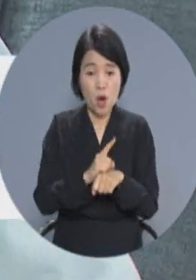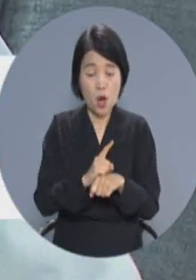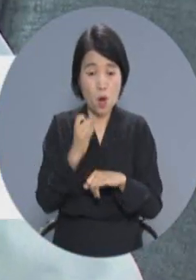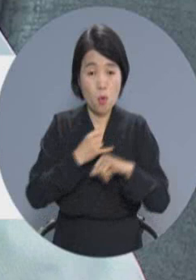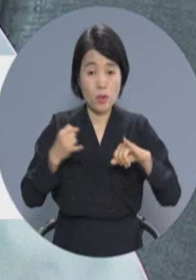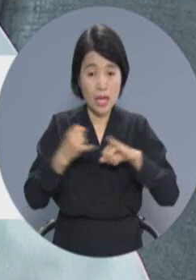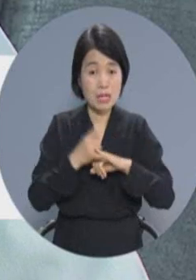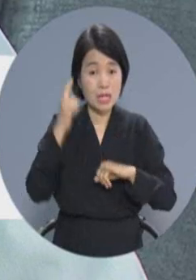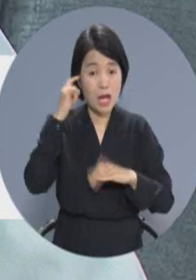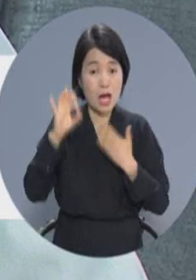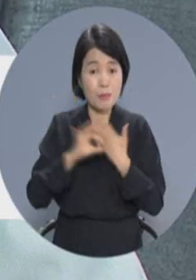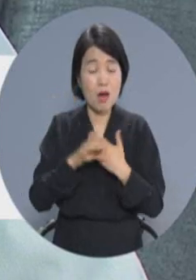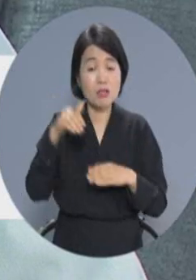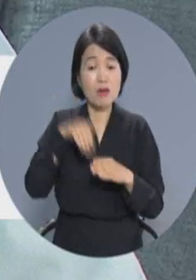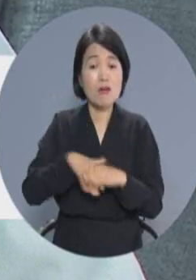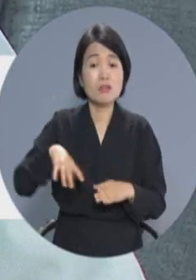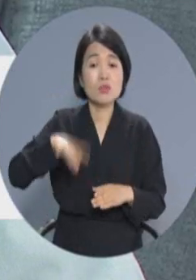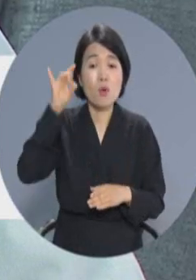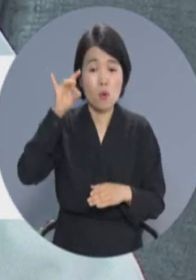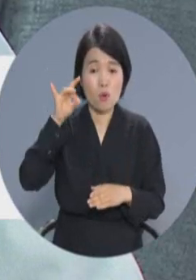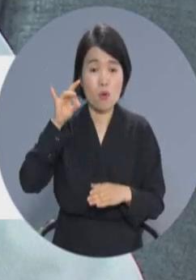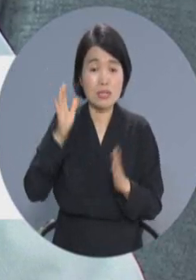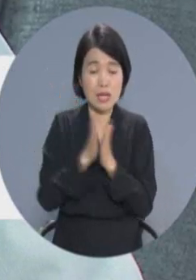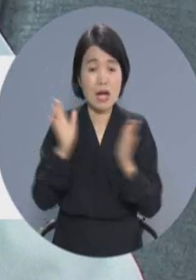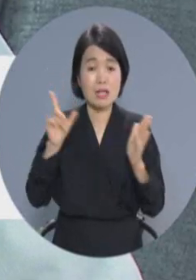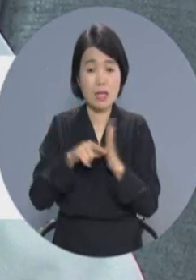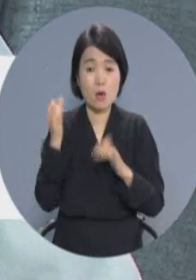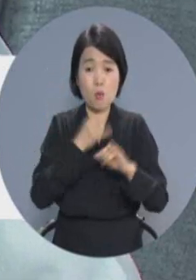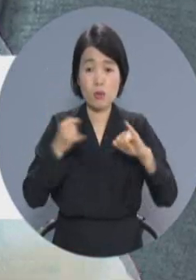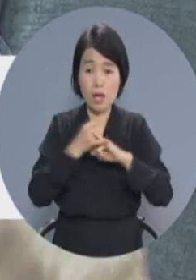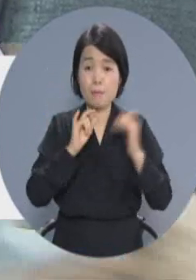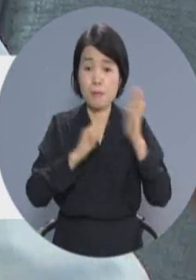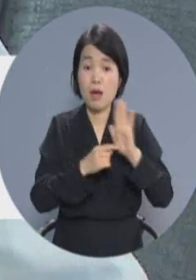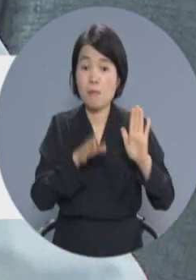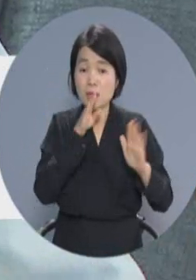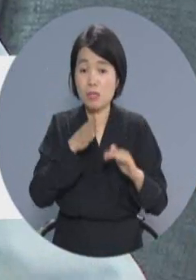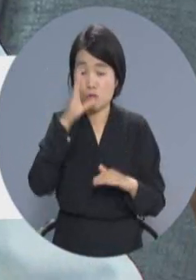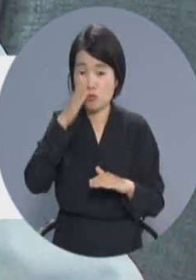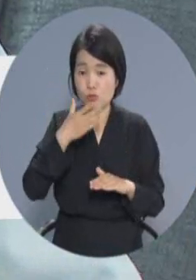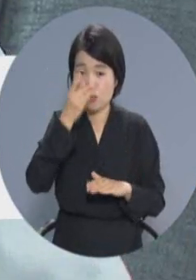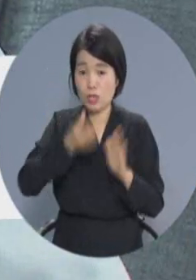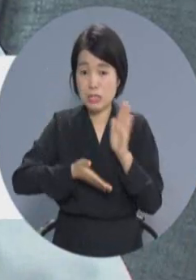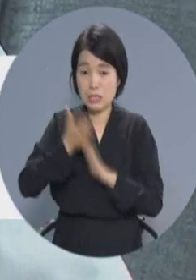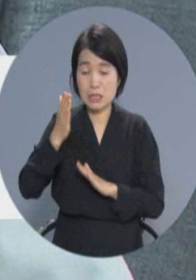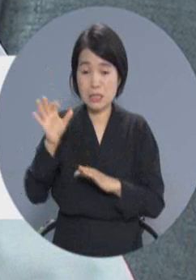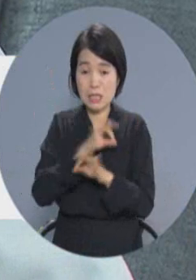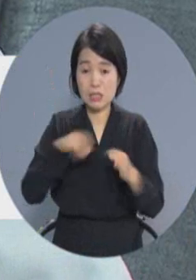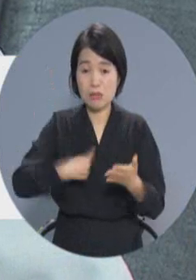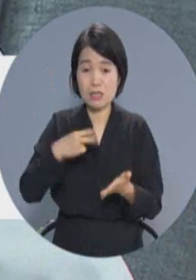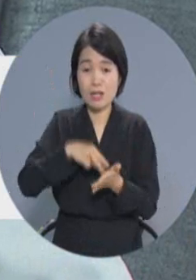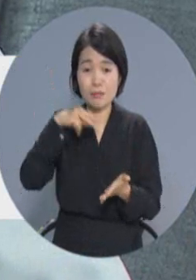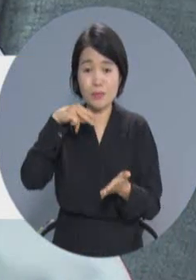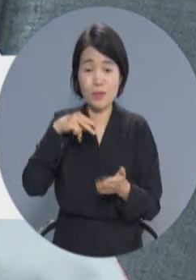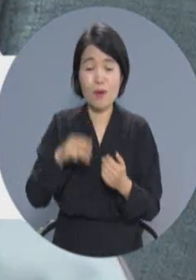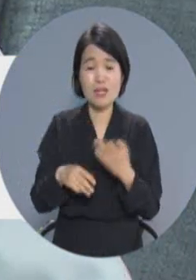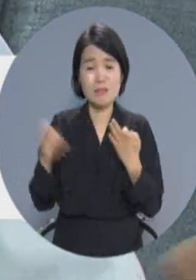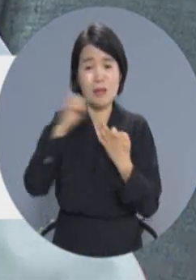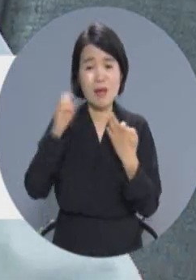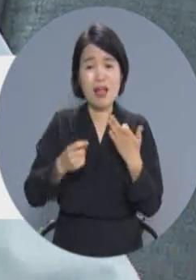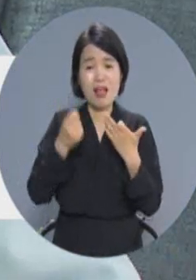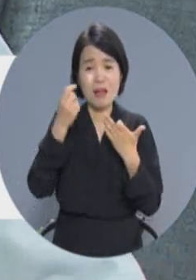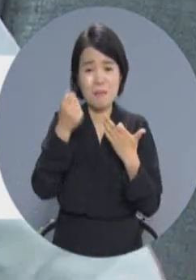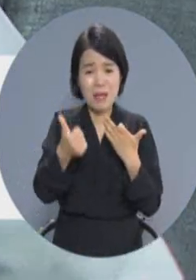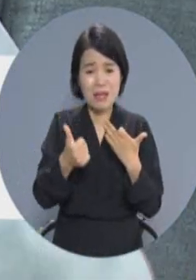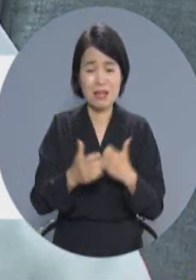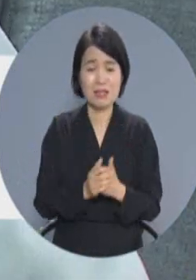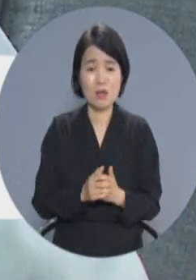생각했다면 선거 초기에 공약으로 냈었어야 맞죠. 순천시의 재정 자립도가 18%도 안 되는데 무슨